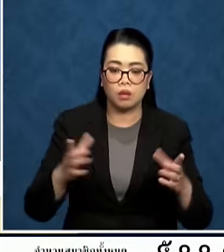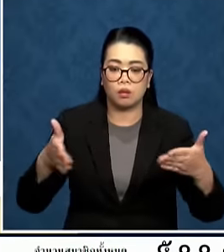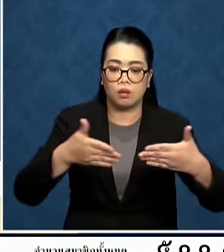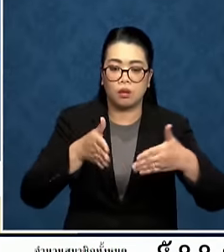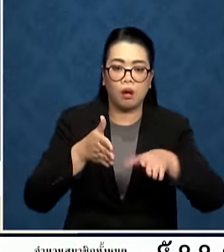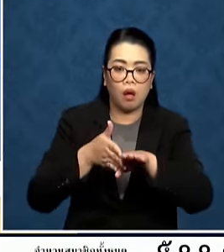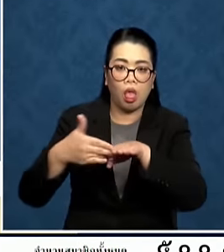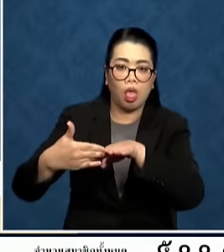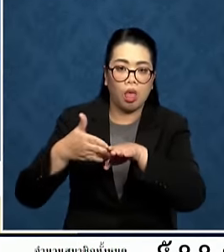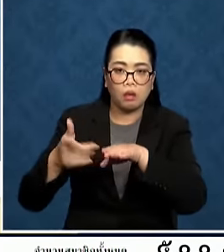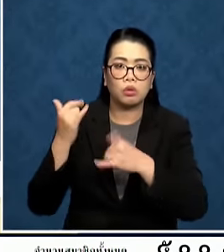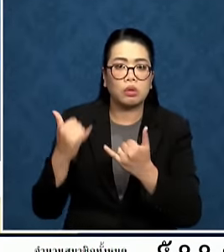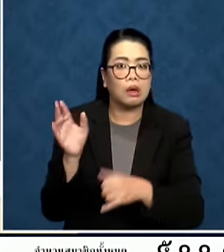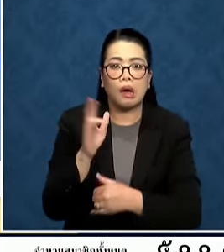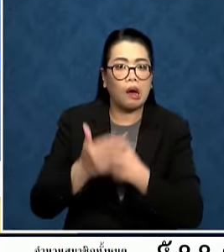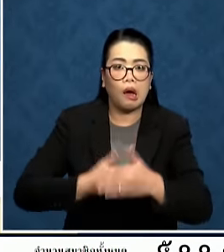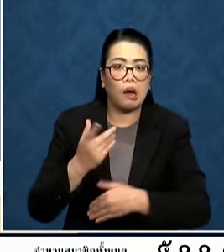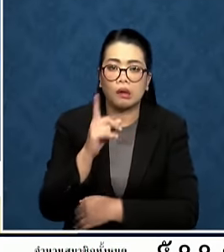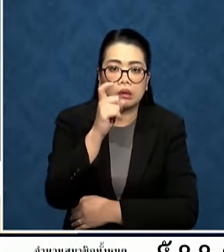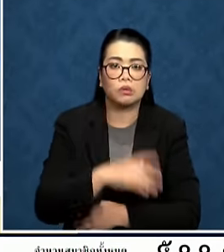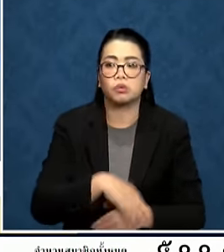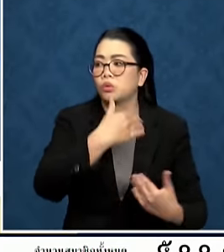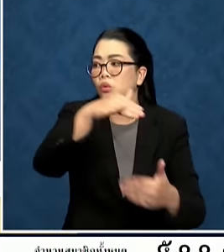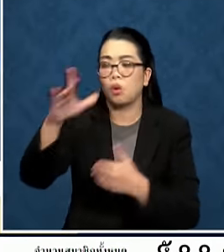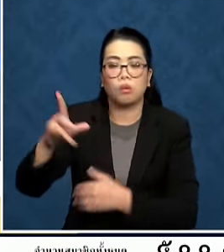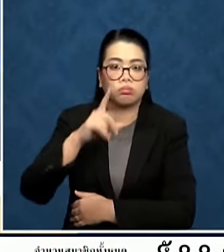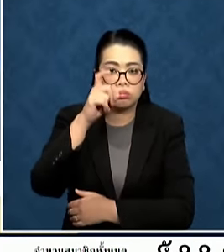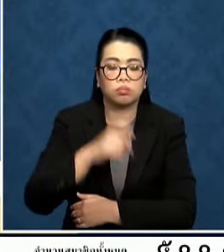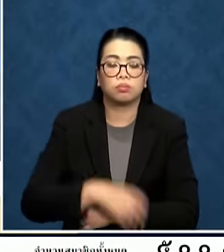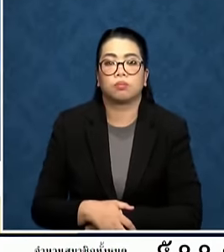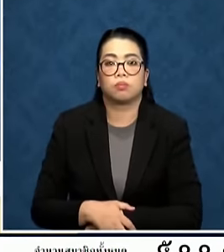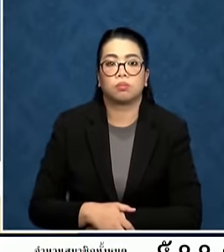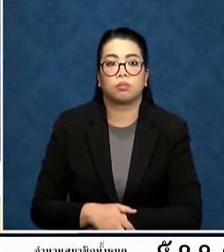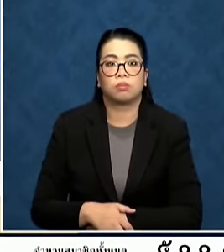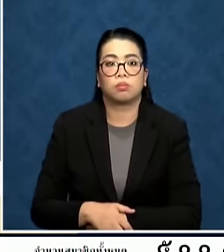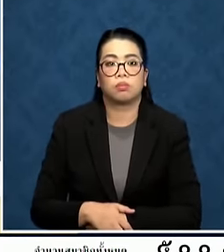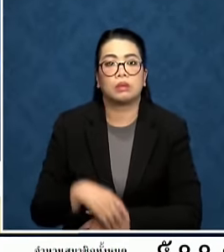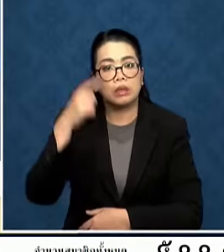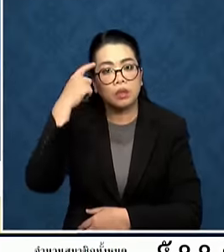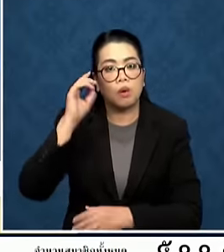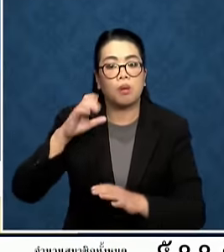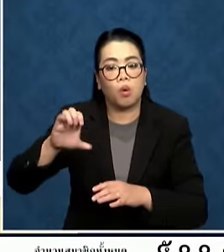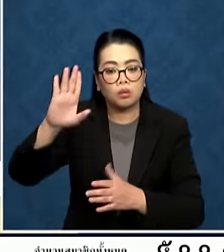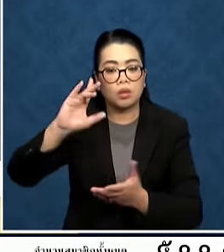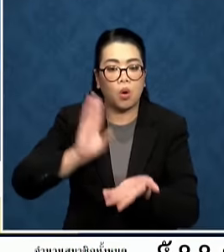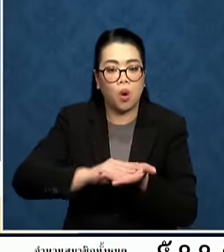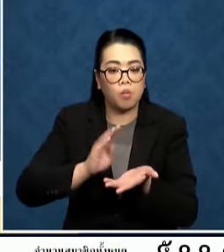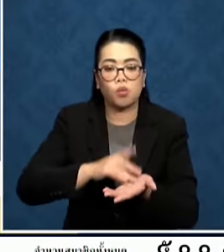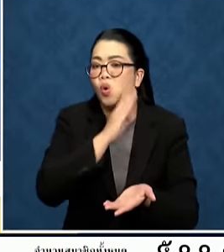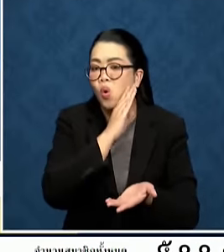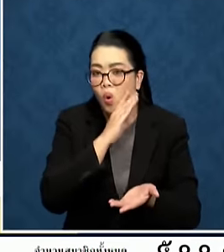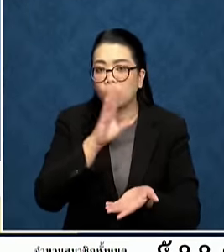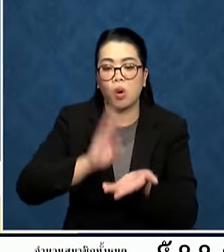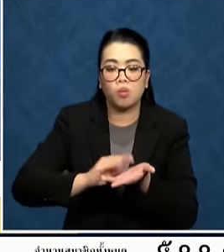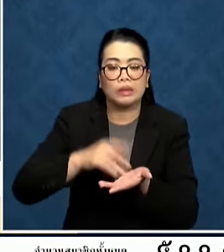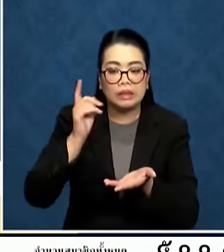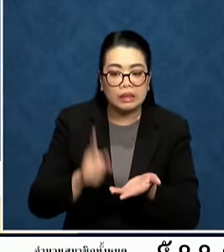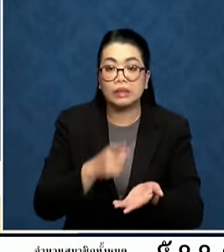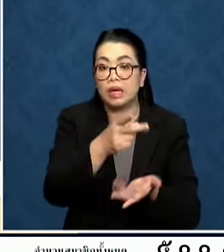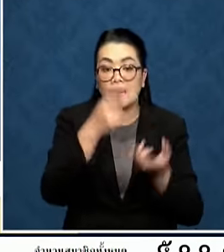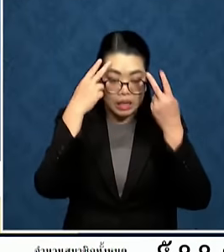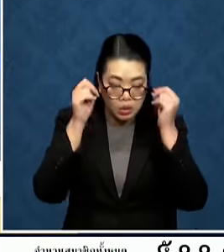นี้เยังขายไม่ได้เลยครับผมเชื่อว่าผู้อการเนี่ยไม่ไม่ไม่ได้ให้ข้อมูลไม่ไม่จริงแน่ๆนะครับถ้าท่านนายกได้รับ